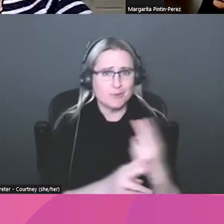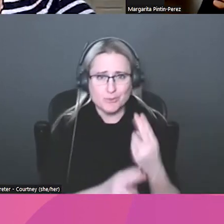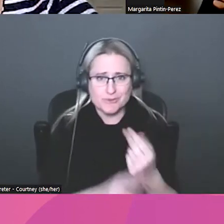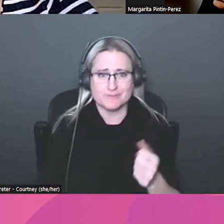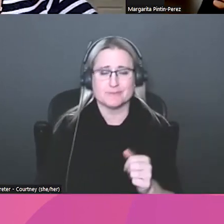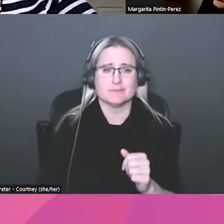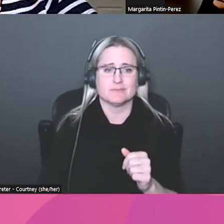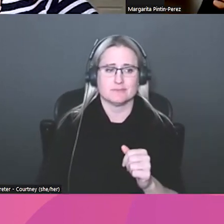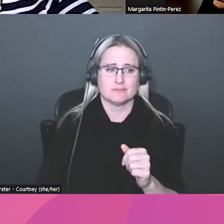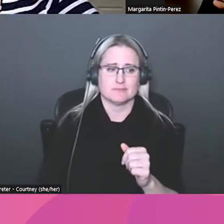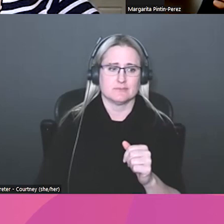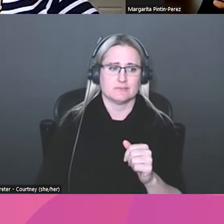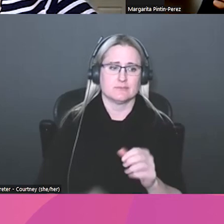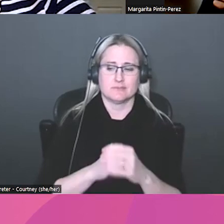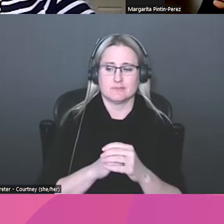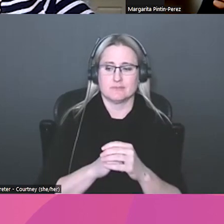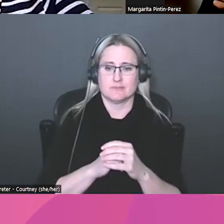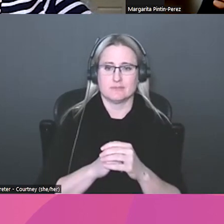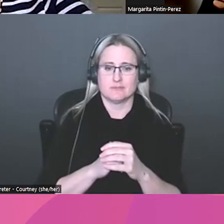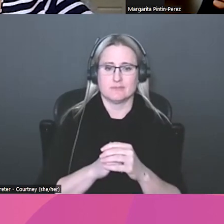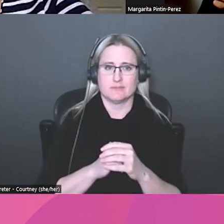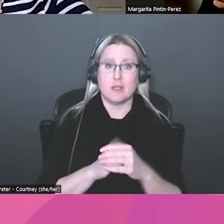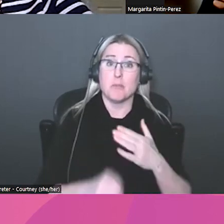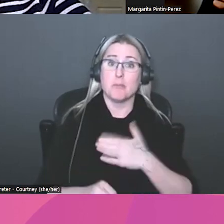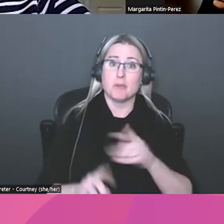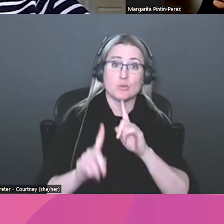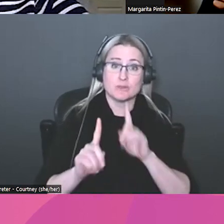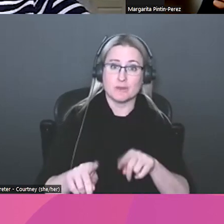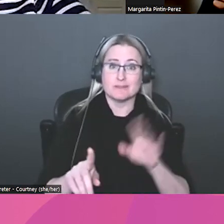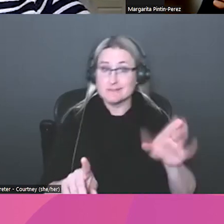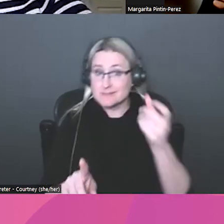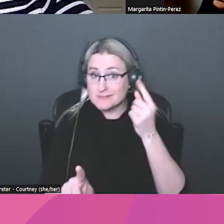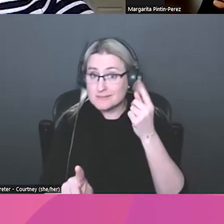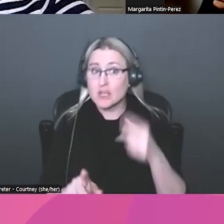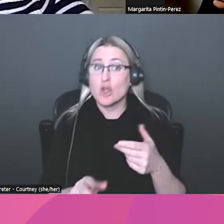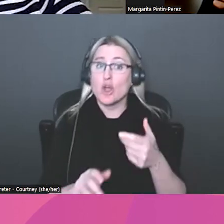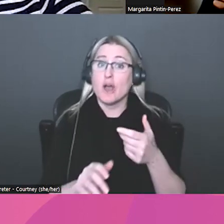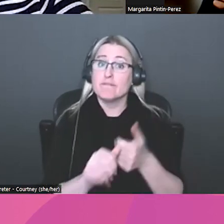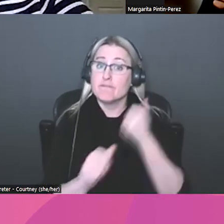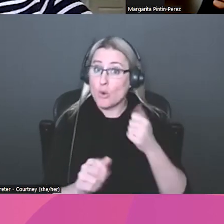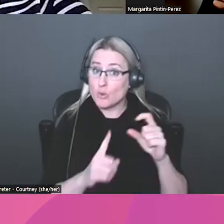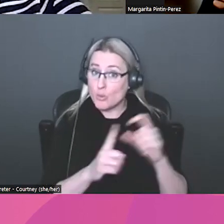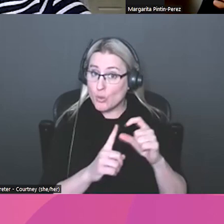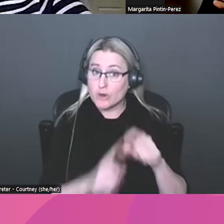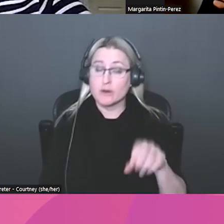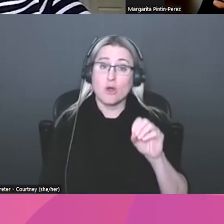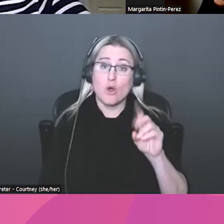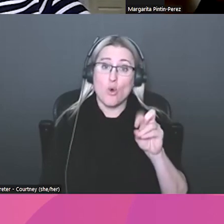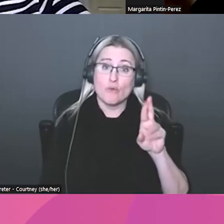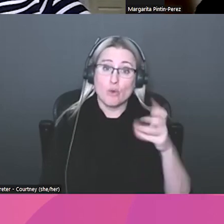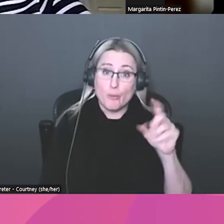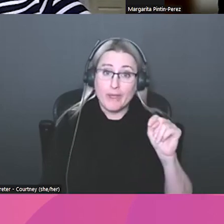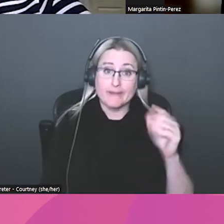pouvez utiliser le mot gros. Moi, ma réponse serait de l'éviter, donc